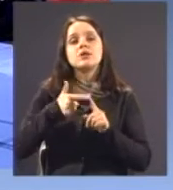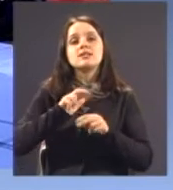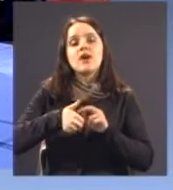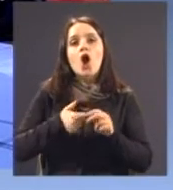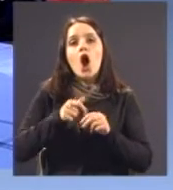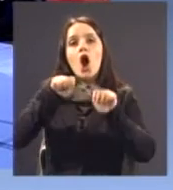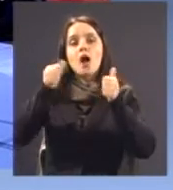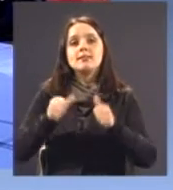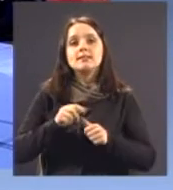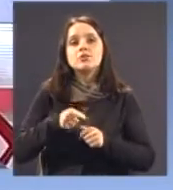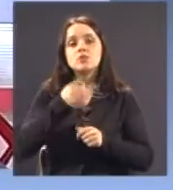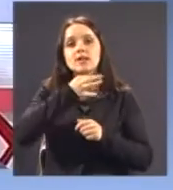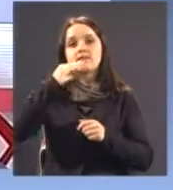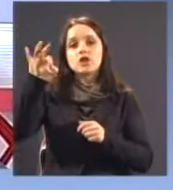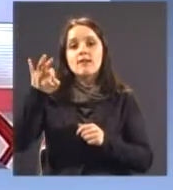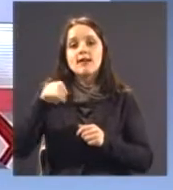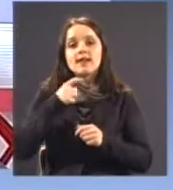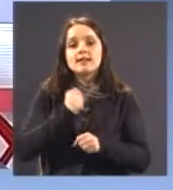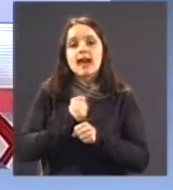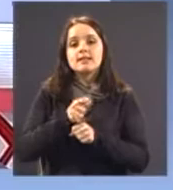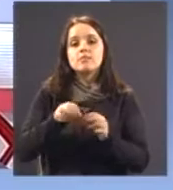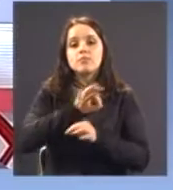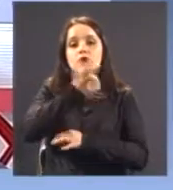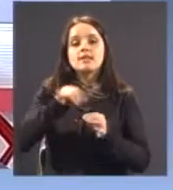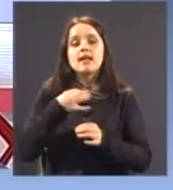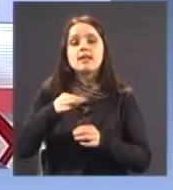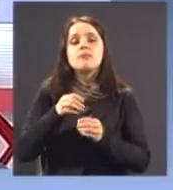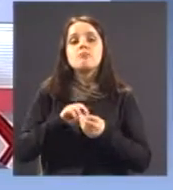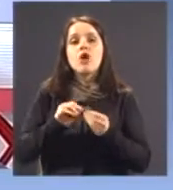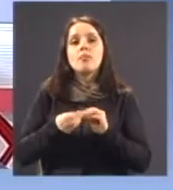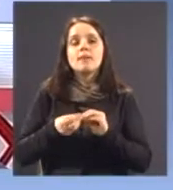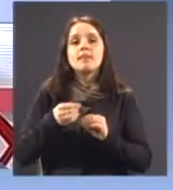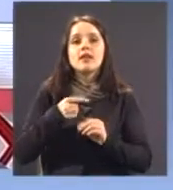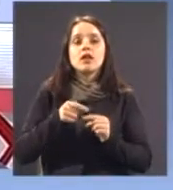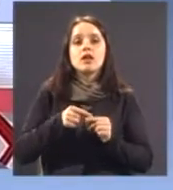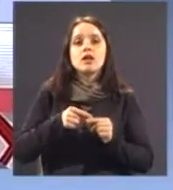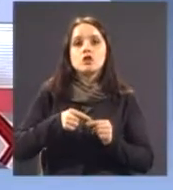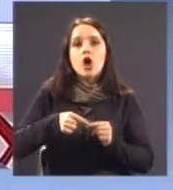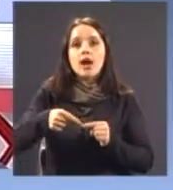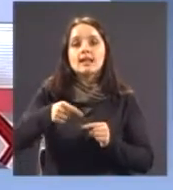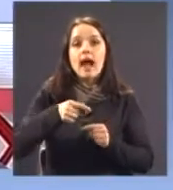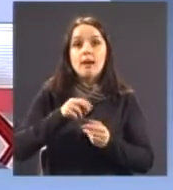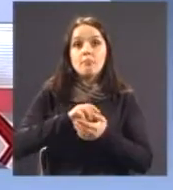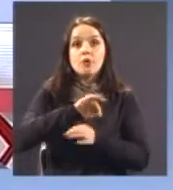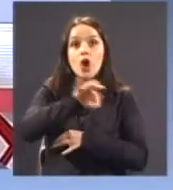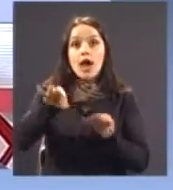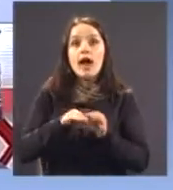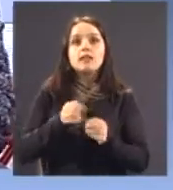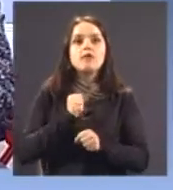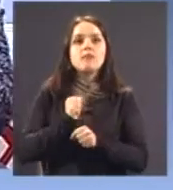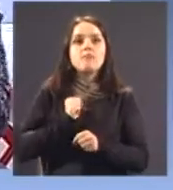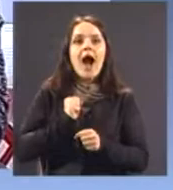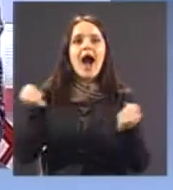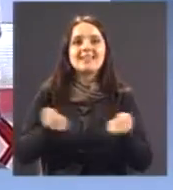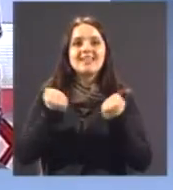kada se rade ti projekti. Jedini problem je što dok traje projekt, dotle traju i aktivnosti po školama. Dakle,